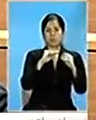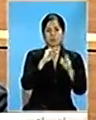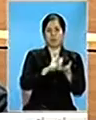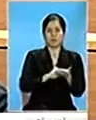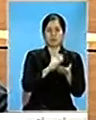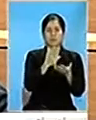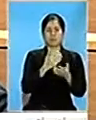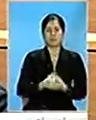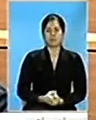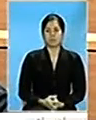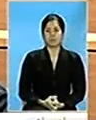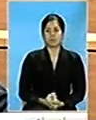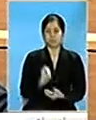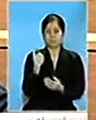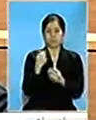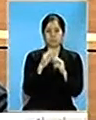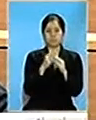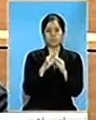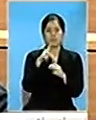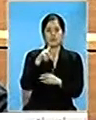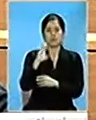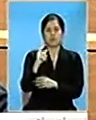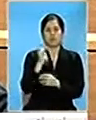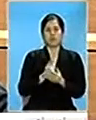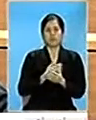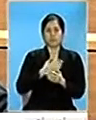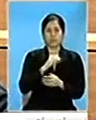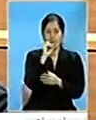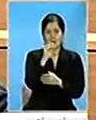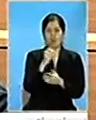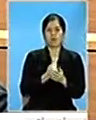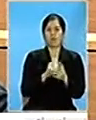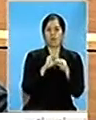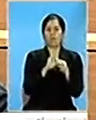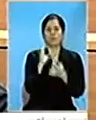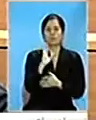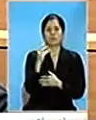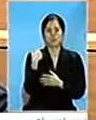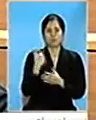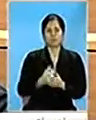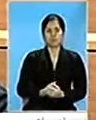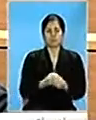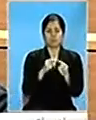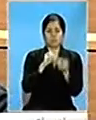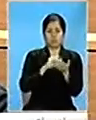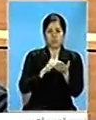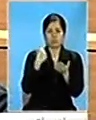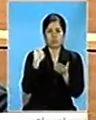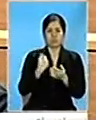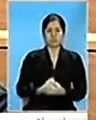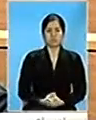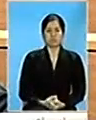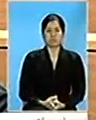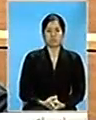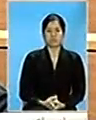ทนราษฎรที่ท่านพิเชษฐ์ได้พูดผมก็เลยจะบอกท่านสาธิตว่าท่านไม่ต้องกังวลเพราะมันปิดไมค์มันไม่ได้รับการบันทึกเท่านั้นเองครับ